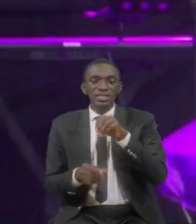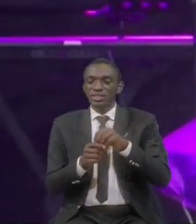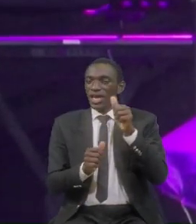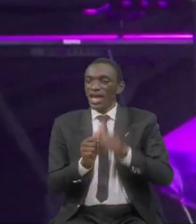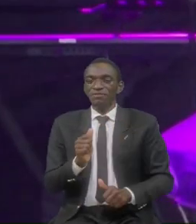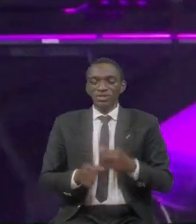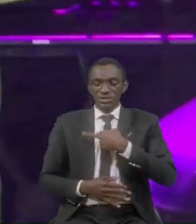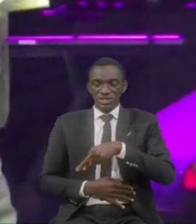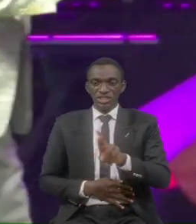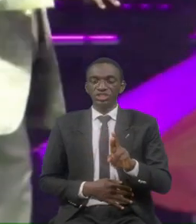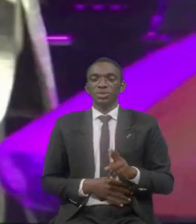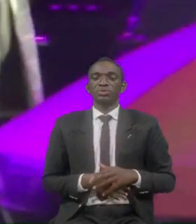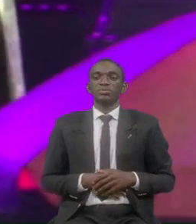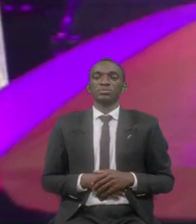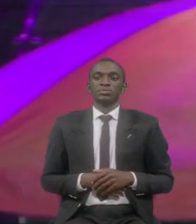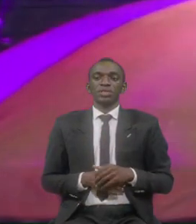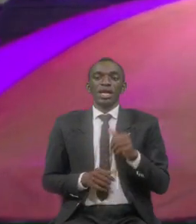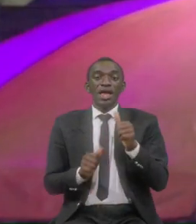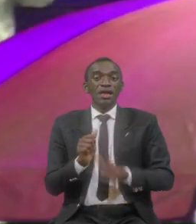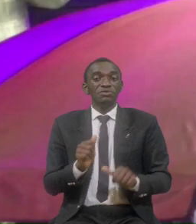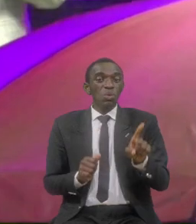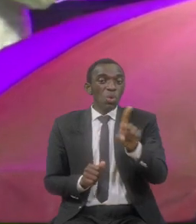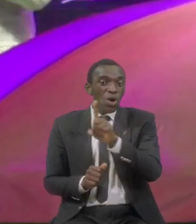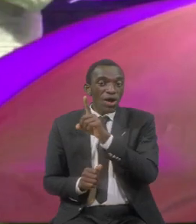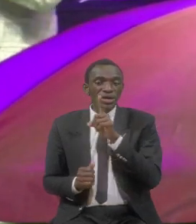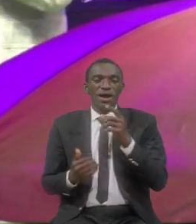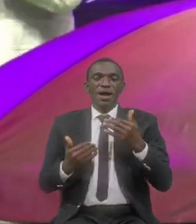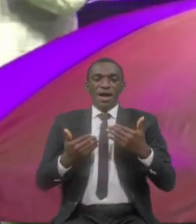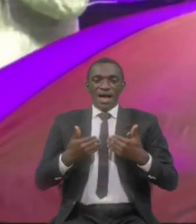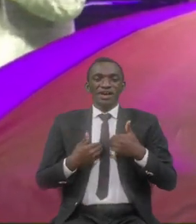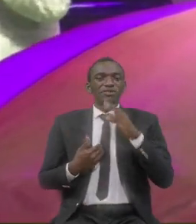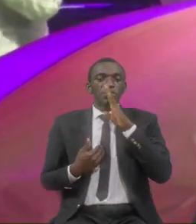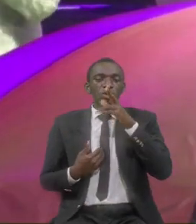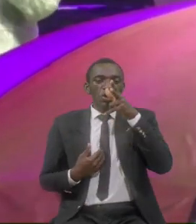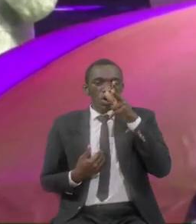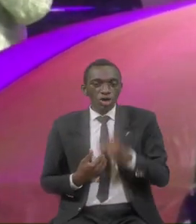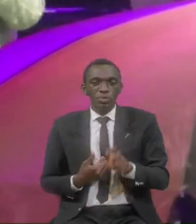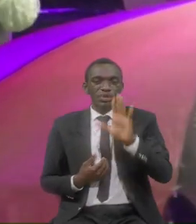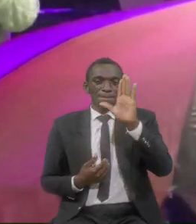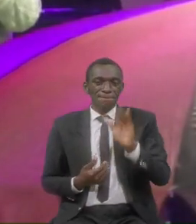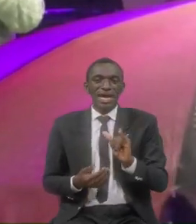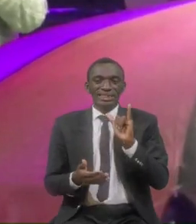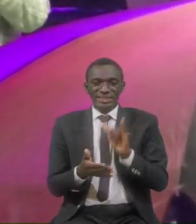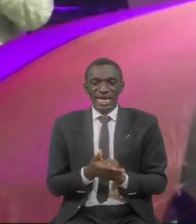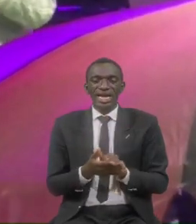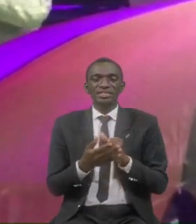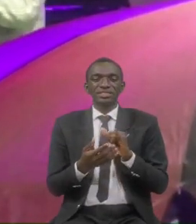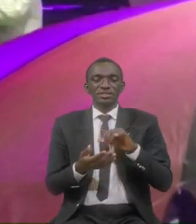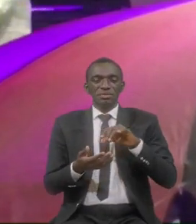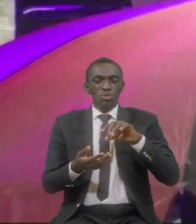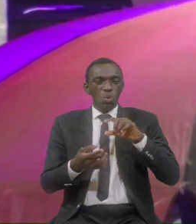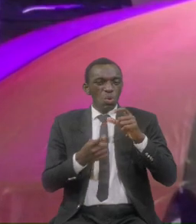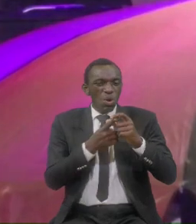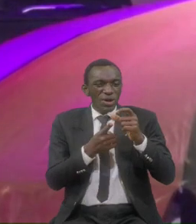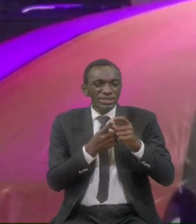sa matag relihiyon, everyone has been tainted by that thing we call sin. Ang tanang